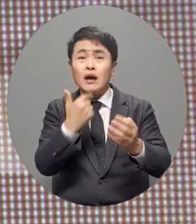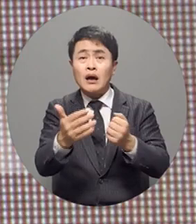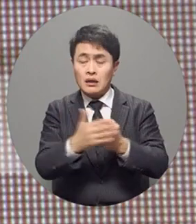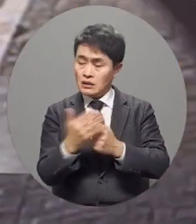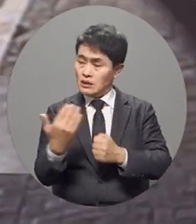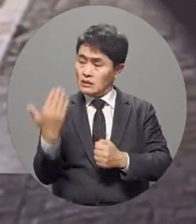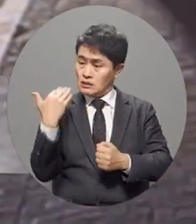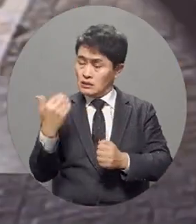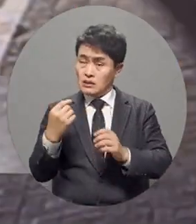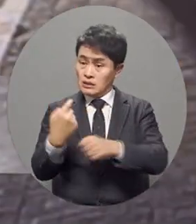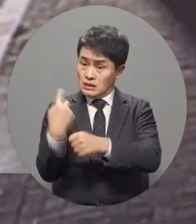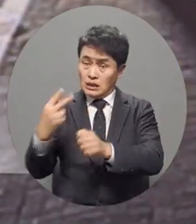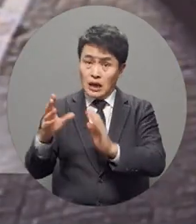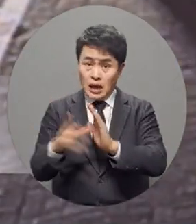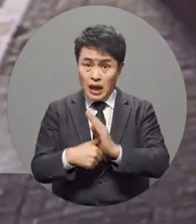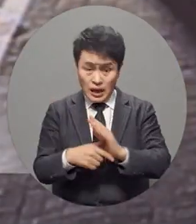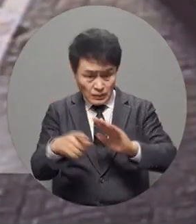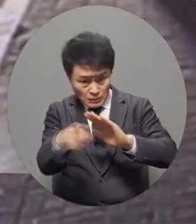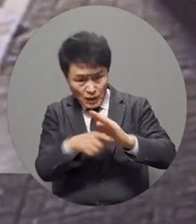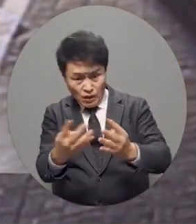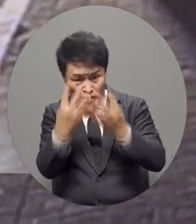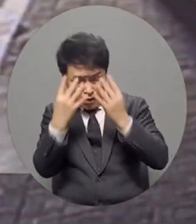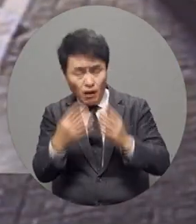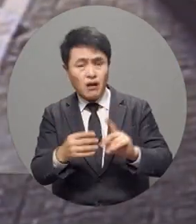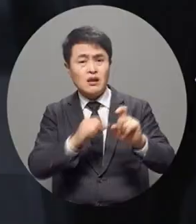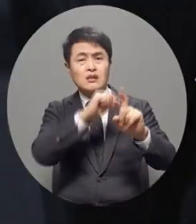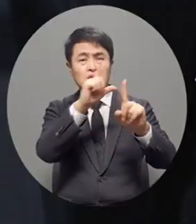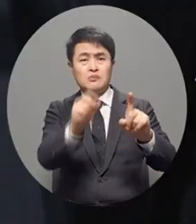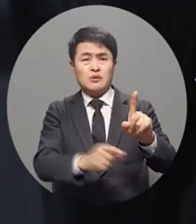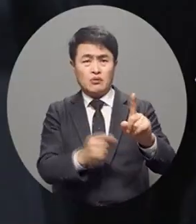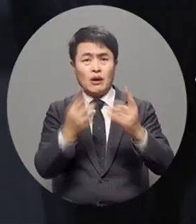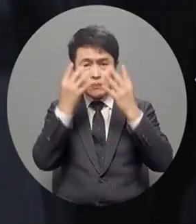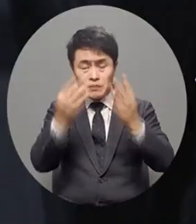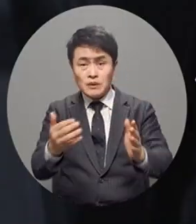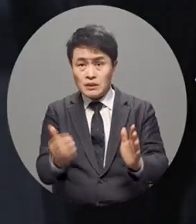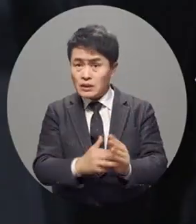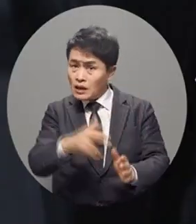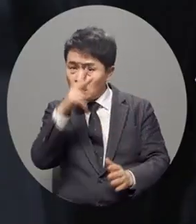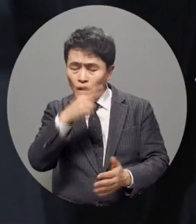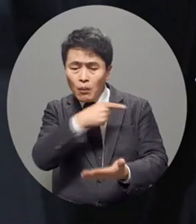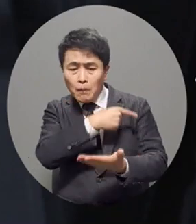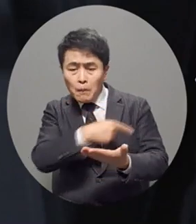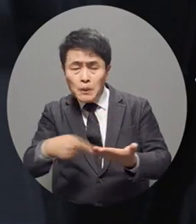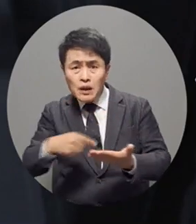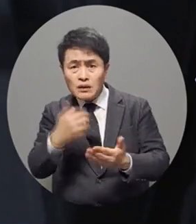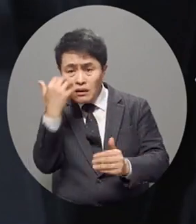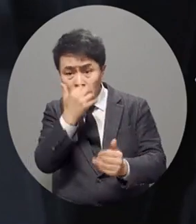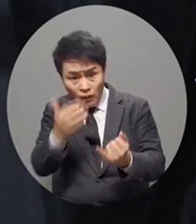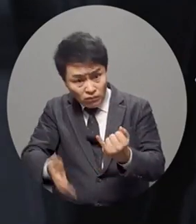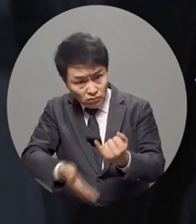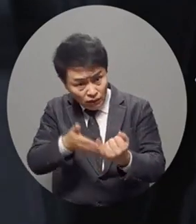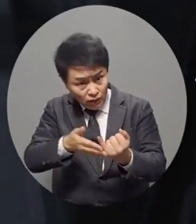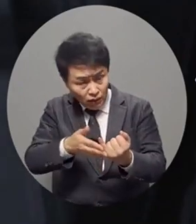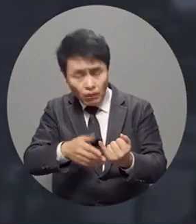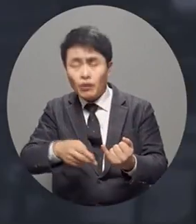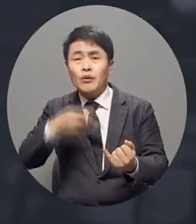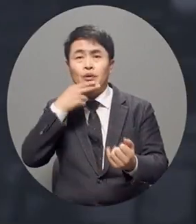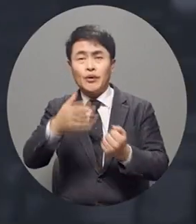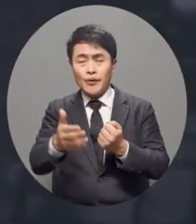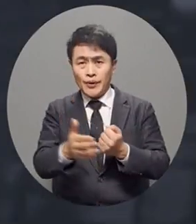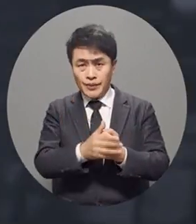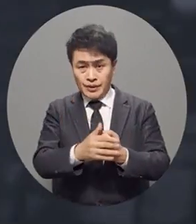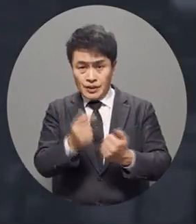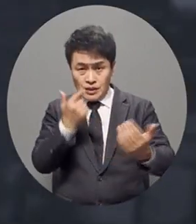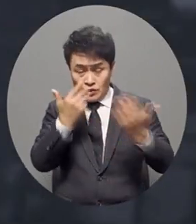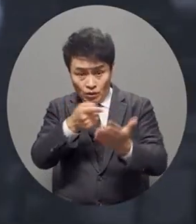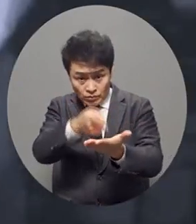재작년 절도 혐의로 수감돼 지난해 11월에 출소했습니다. 경찰은 피해자들에게 성범죄 흔적은 발견되지 않았다면서 정확한